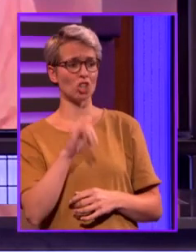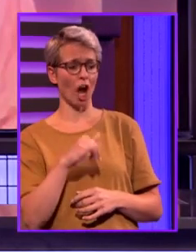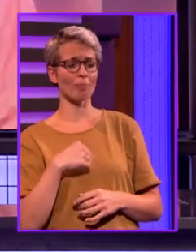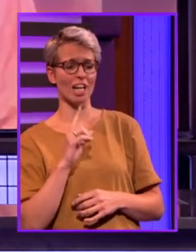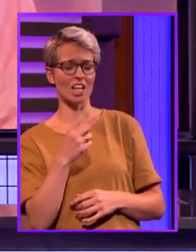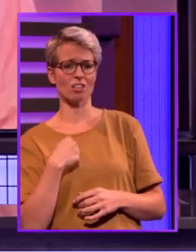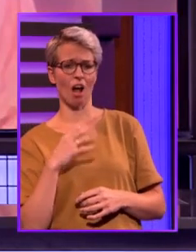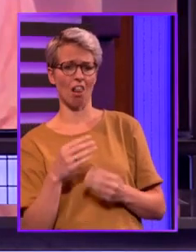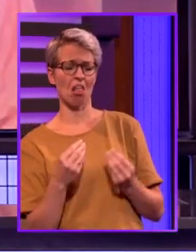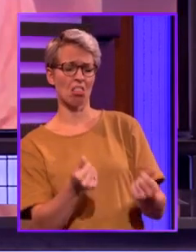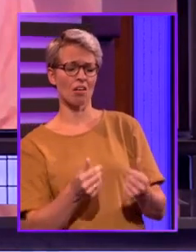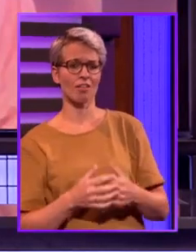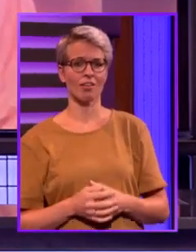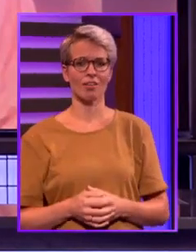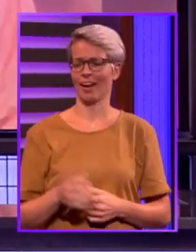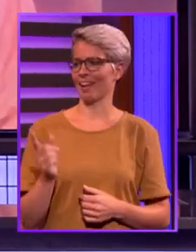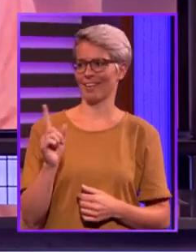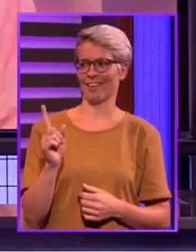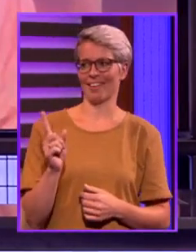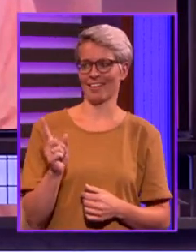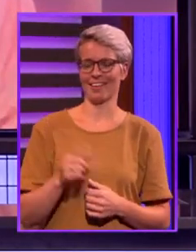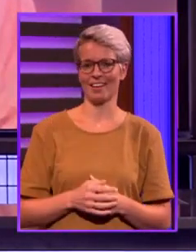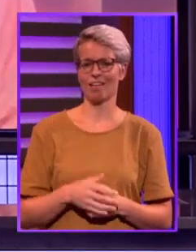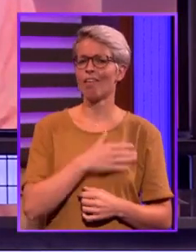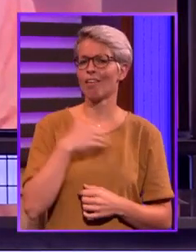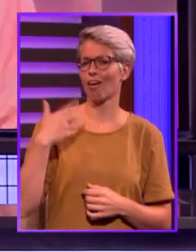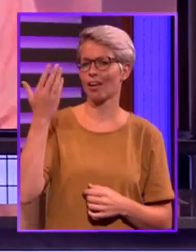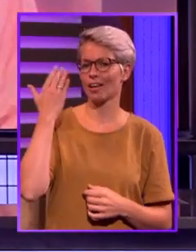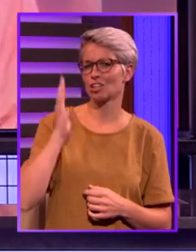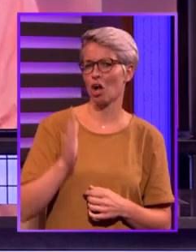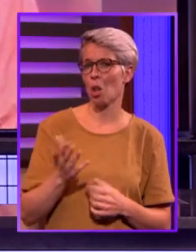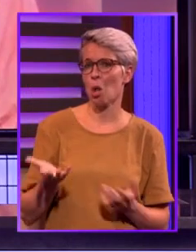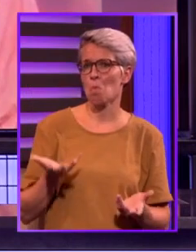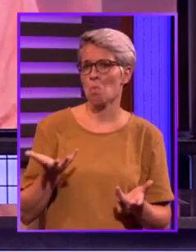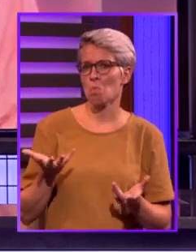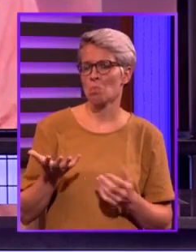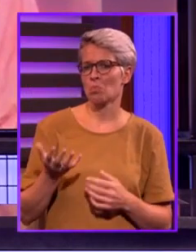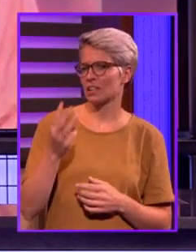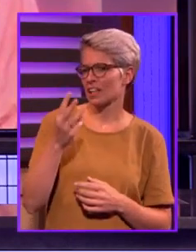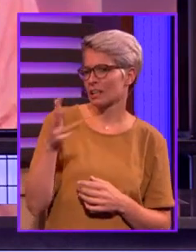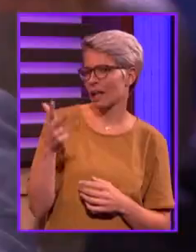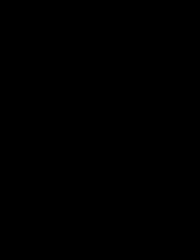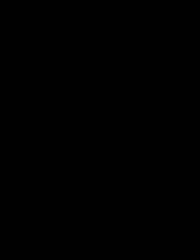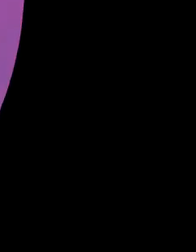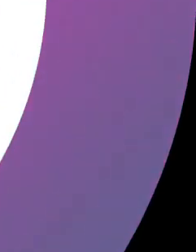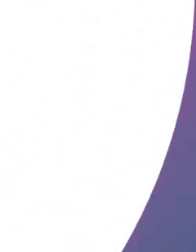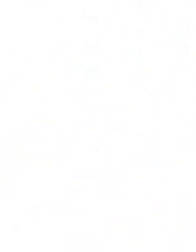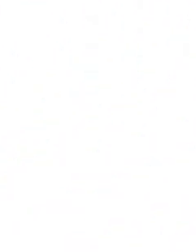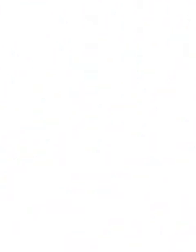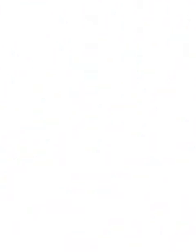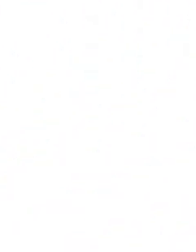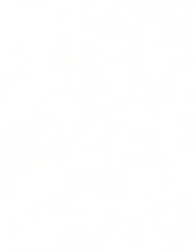goed. Nee, joh, ik altijd gewoon. Dit is heel lang geleden, dit is 1993. Ah, oh, tijd terug.